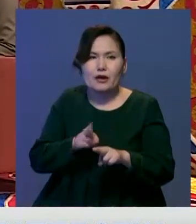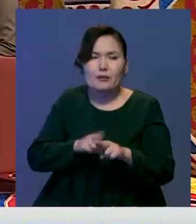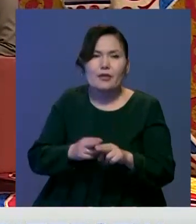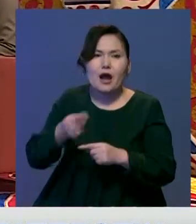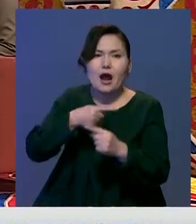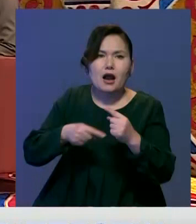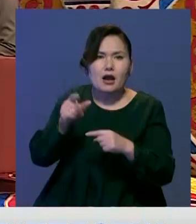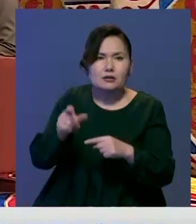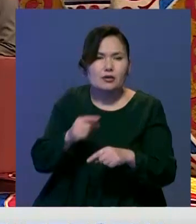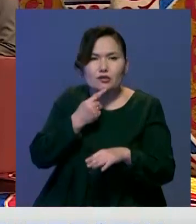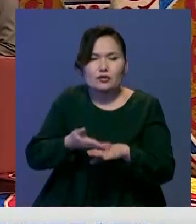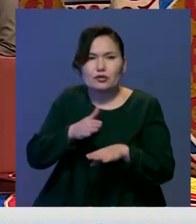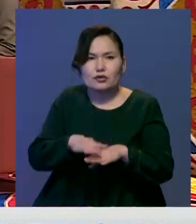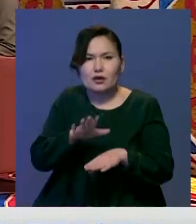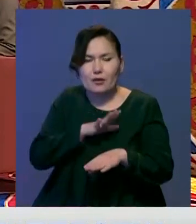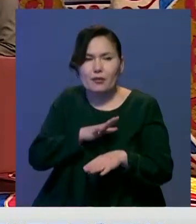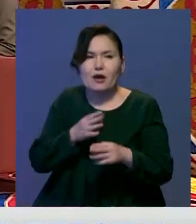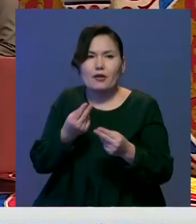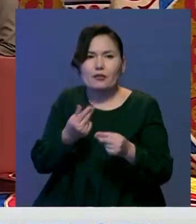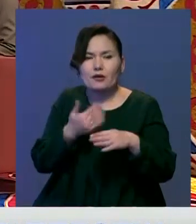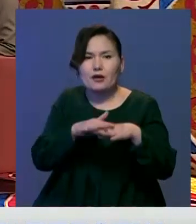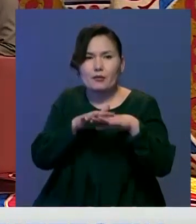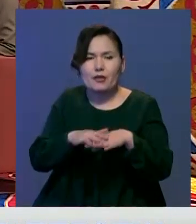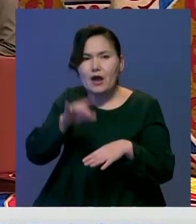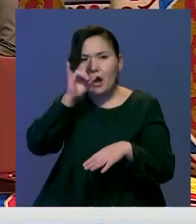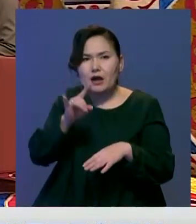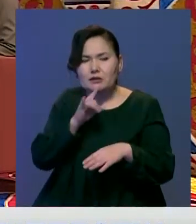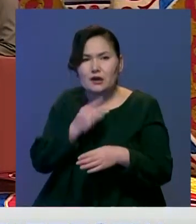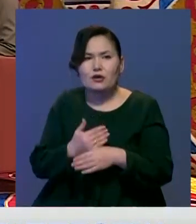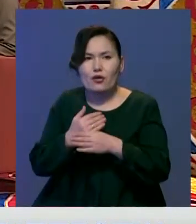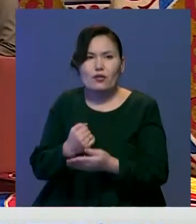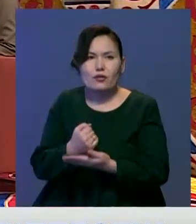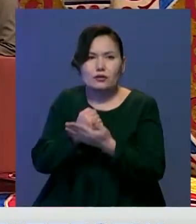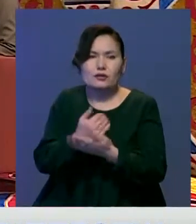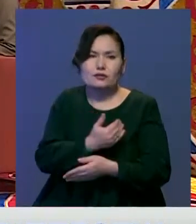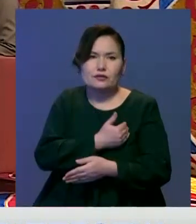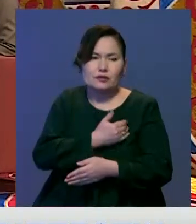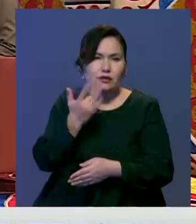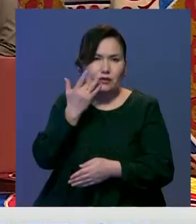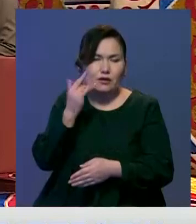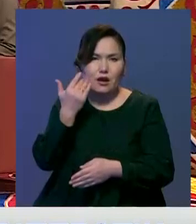қиналды. Бөлінген қаржы Қазақстан халқын қолдауға жұмсалмақ. Сол себепті де бұл өте маңызды іс.